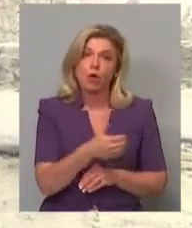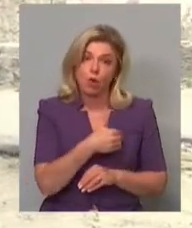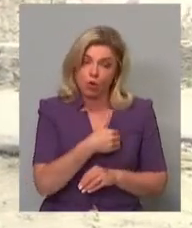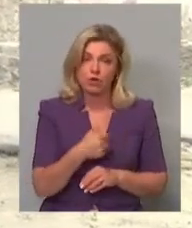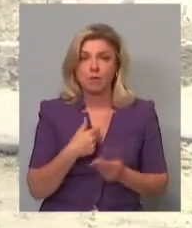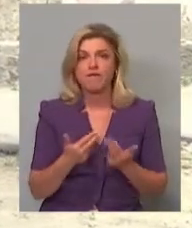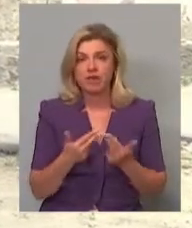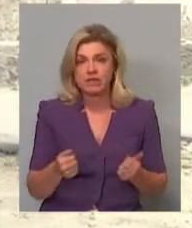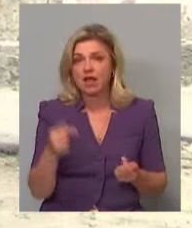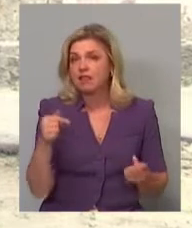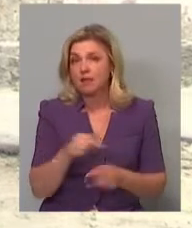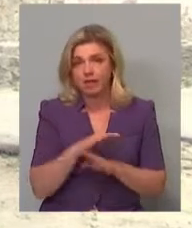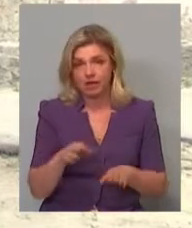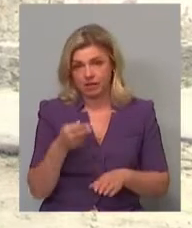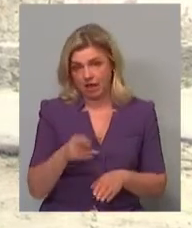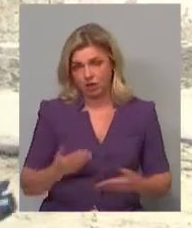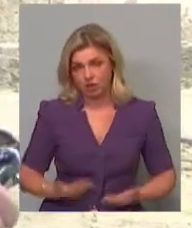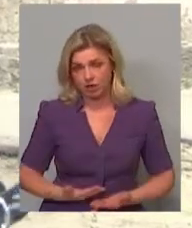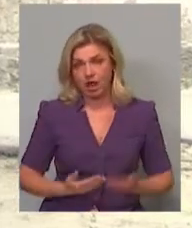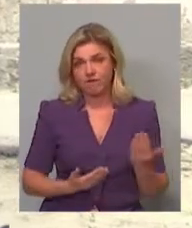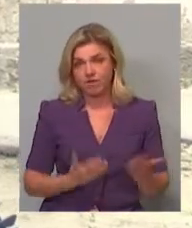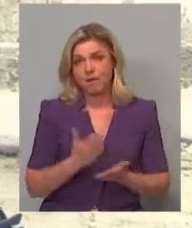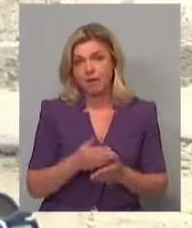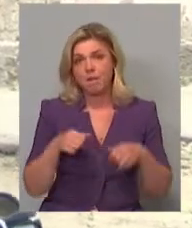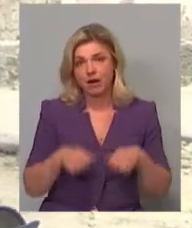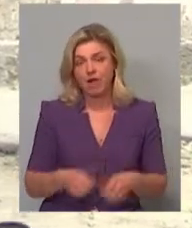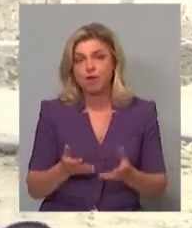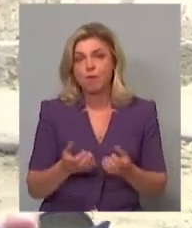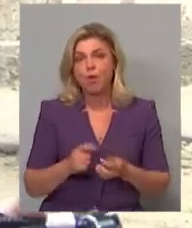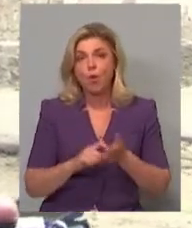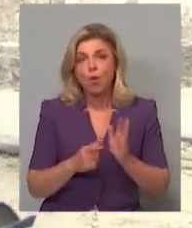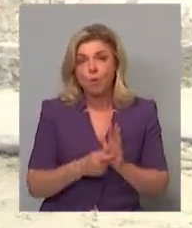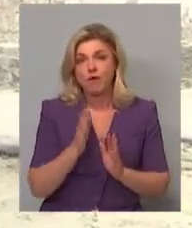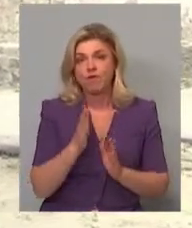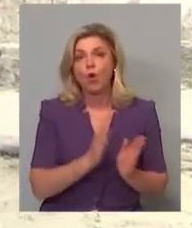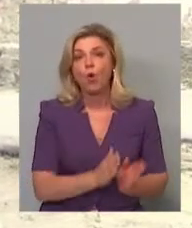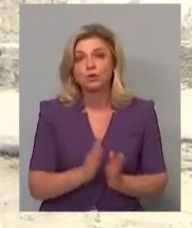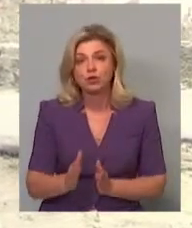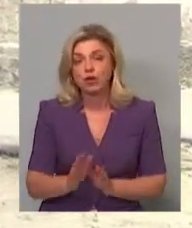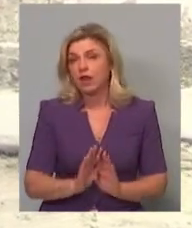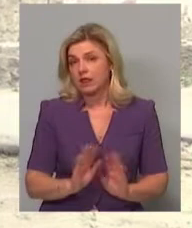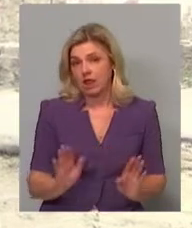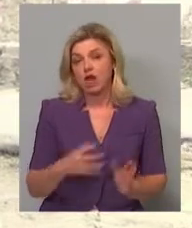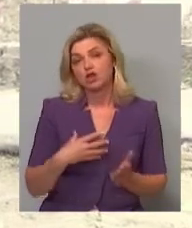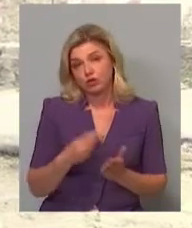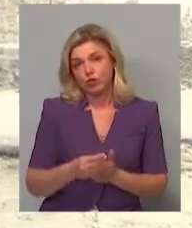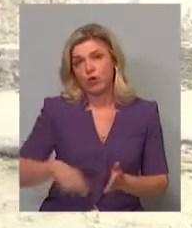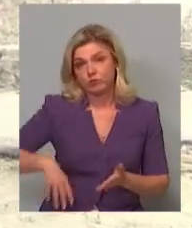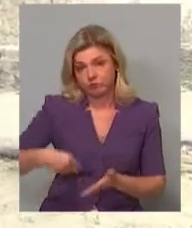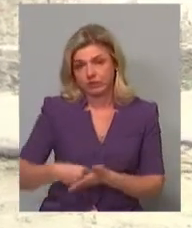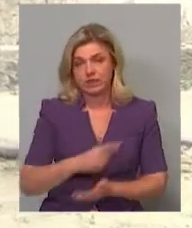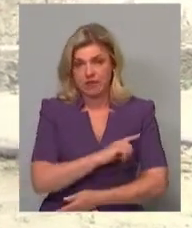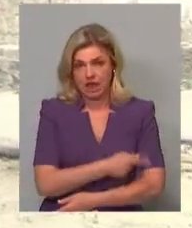її непридатною для житла. Тоді ви матимете право отримати кімнату в гуртожитку від міста. Ні, своїми силами робіть